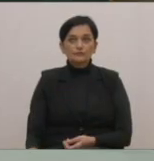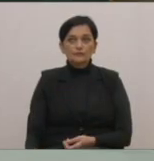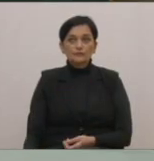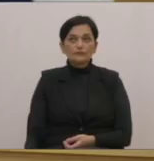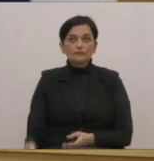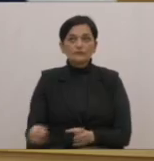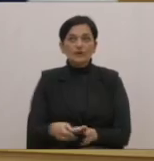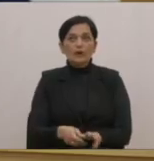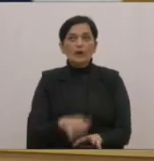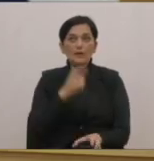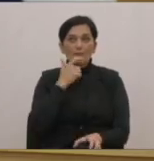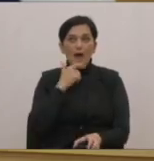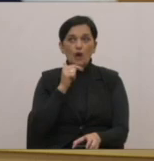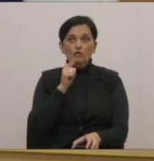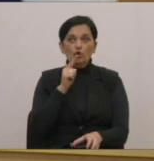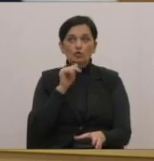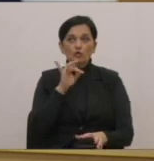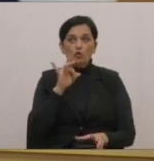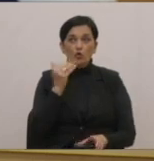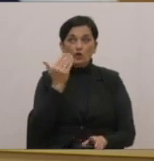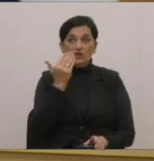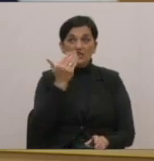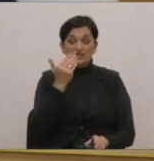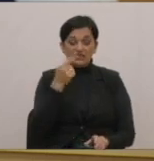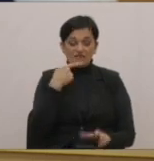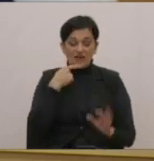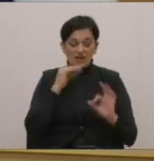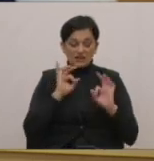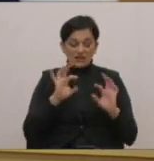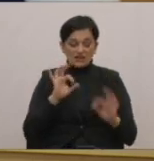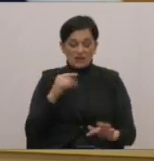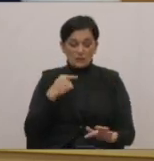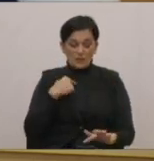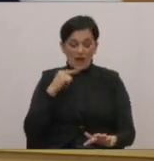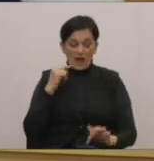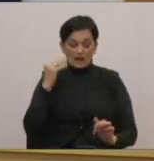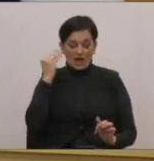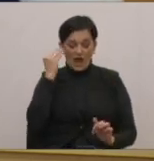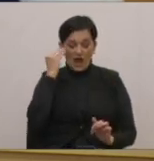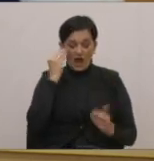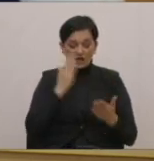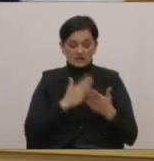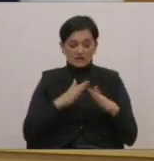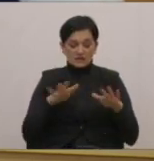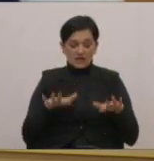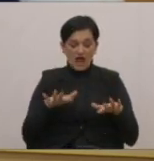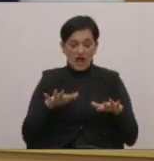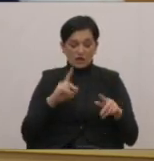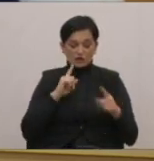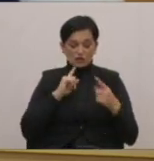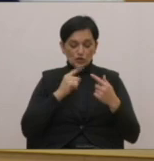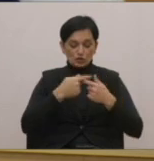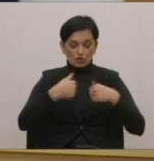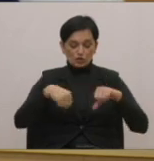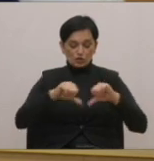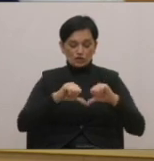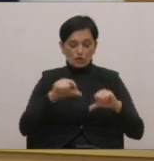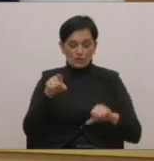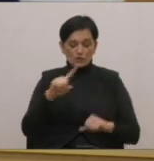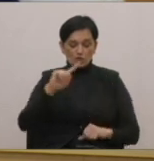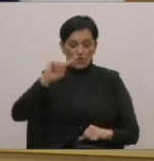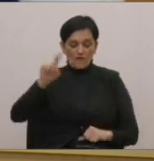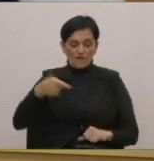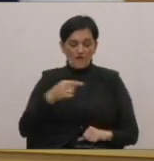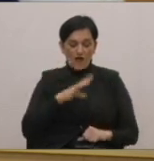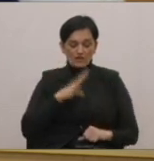ბატონ თორნიკე, ანუ თქვენი ნათხვამიდან მე რა აზრიც გამოვიტანე, აქამდე ამ ადგილობრივ საბჭოებს ჰქონდათ ვალდებულება,